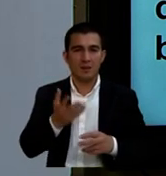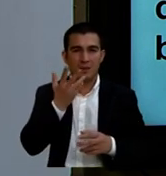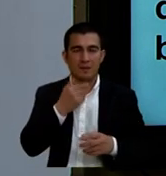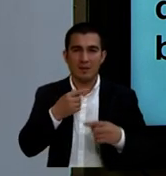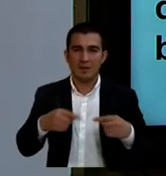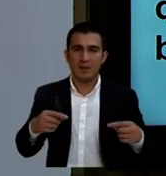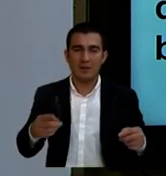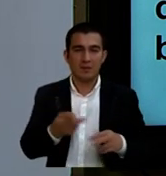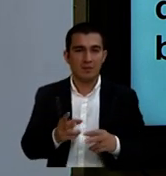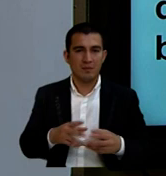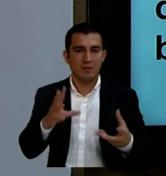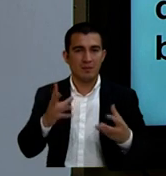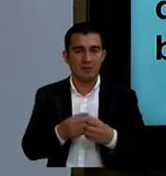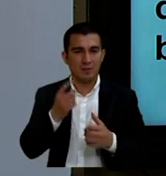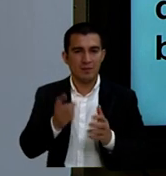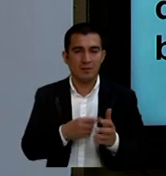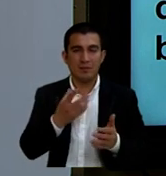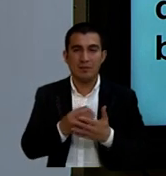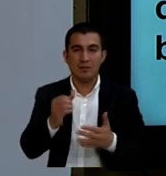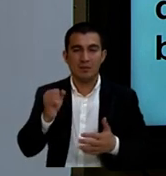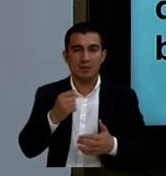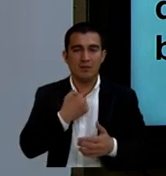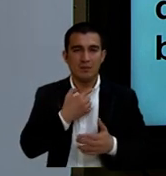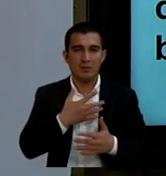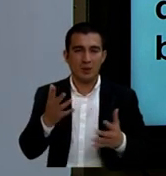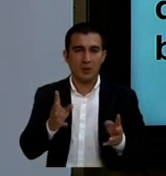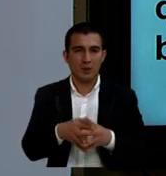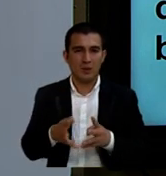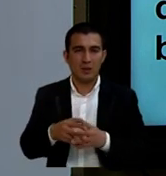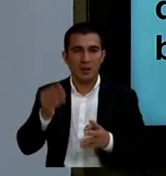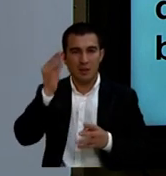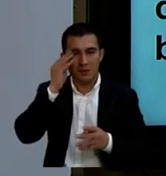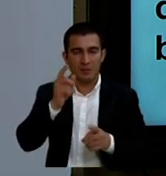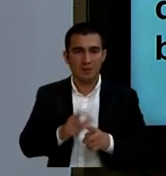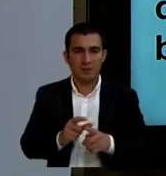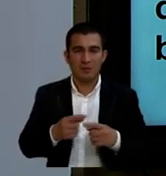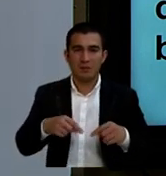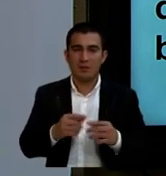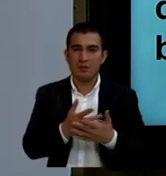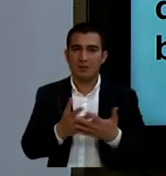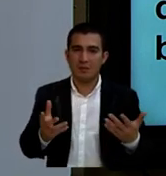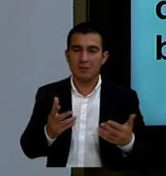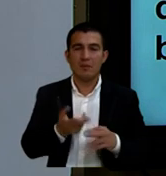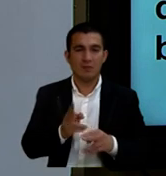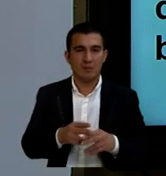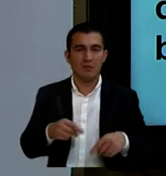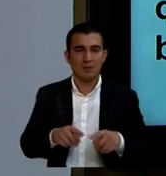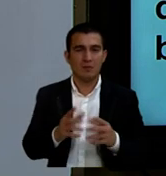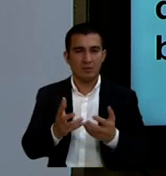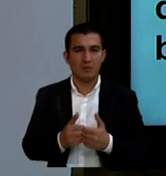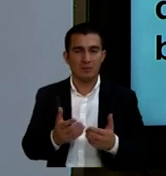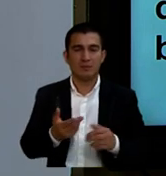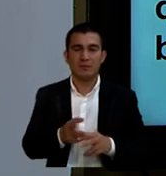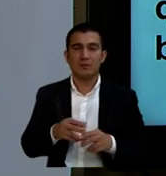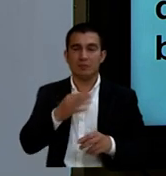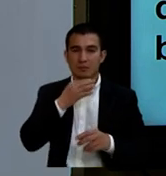bilan o'lchanadi. Ko'proq badiiy uslubda qo'llanadi. Ma'nodosh so'zlar nutq boyligini ta'minlovchi vositadir. Bu haqda juda ham